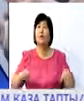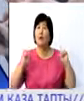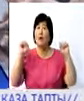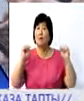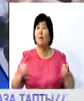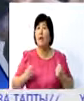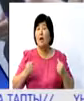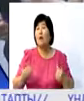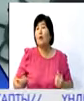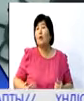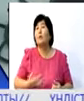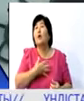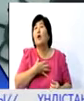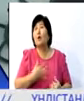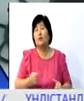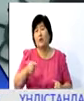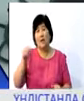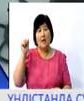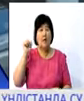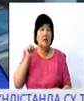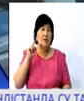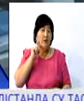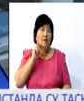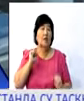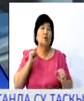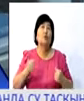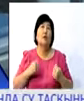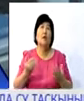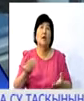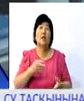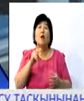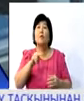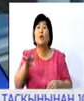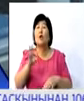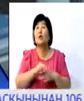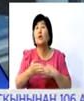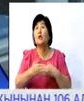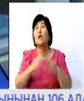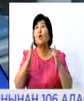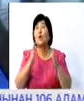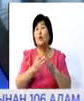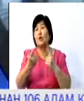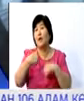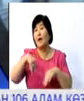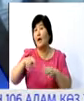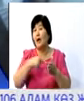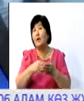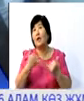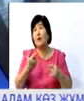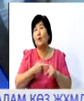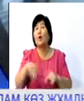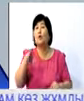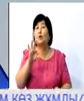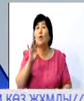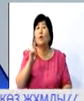айналысқан. Өмірге құштар жан болашақта спортпен шұғылдануын жалғастырмақ. Петропавлдық науқас жақында үйіне қайтады. Қазір оған да донор